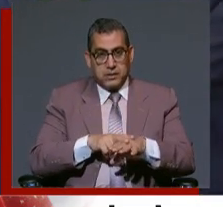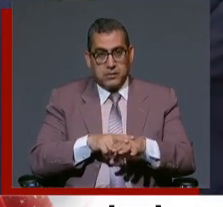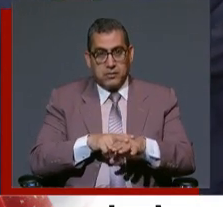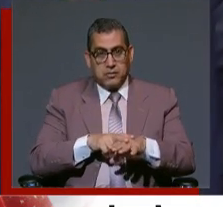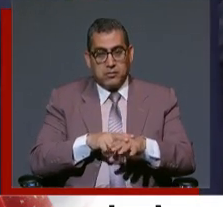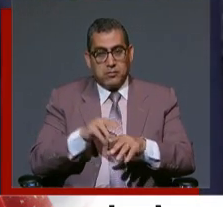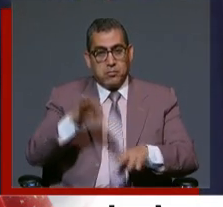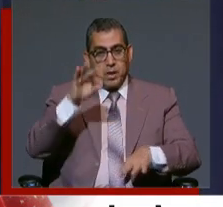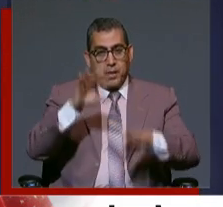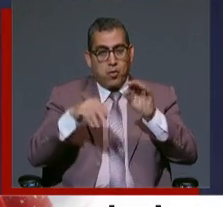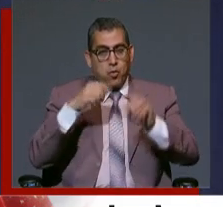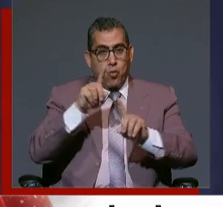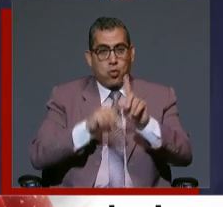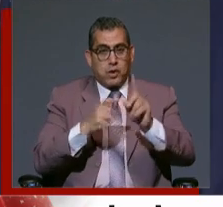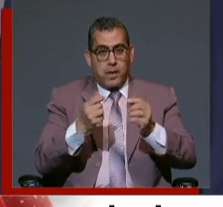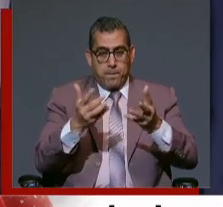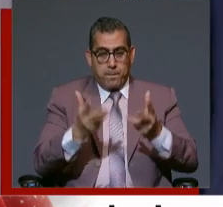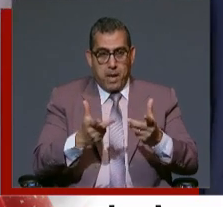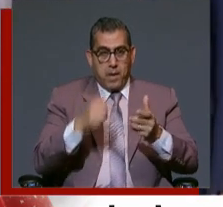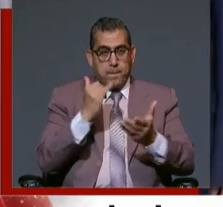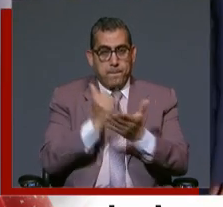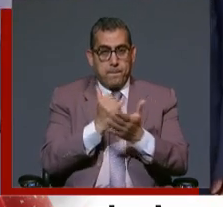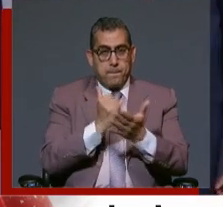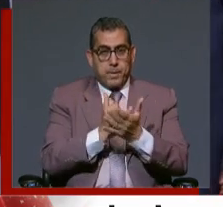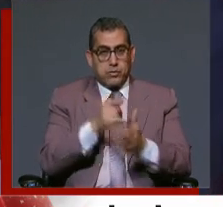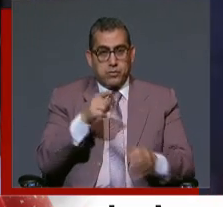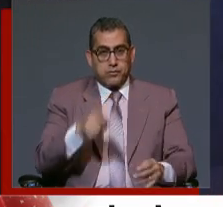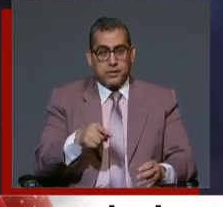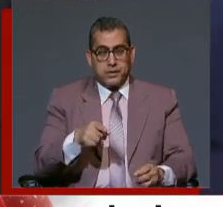بعض وزراء المالية والمسؤولين